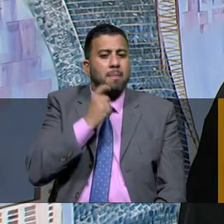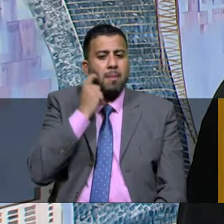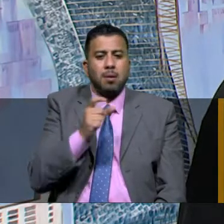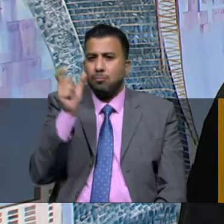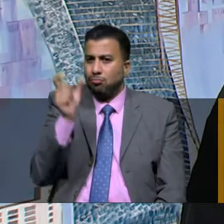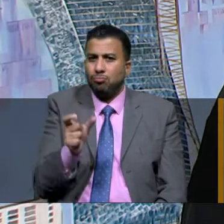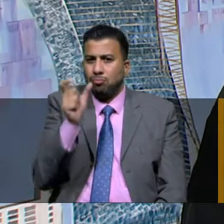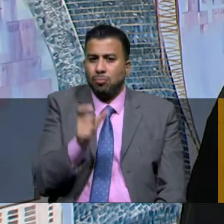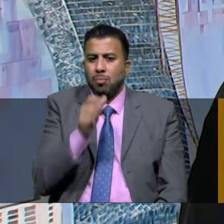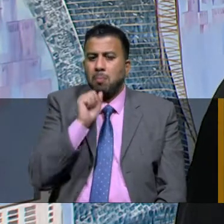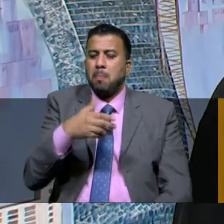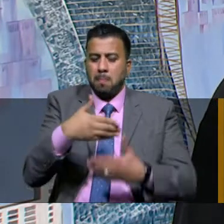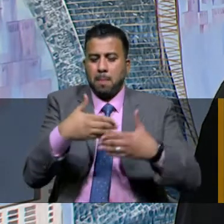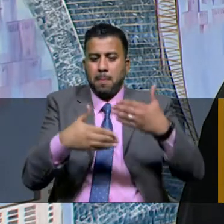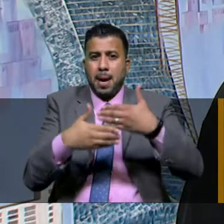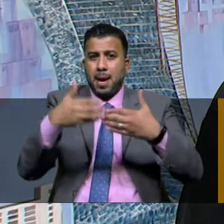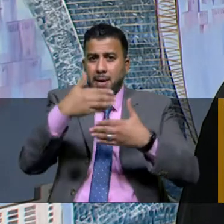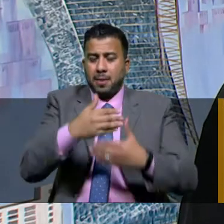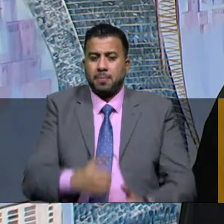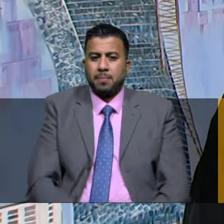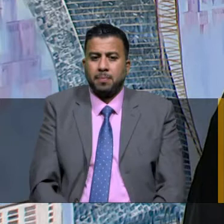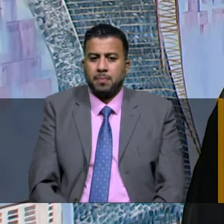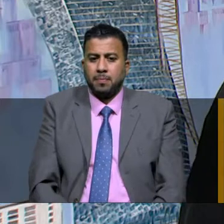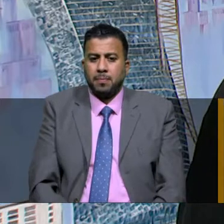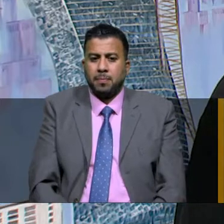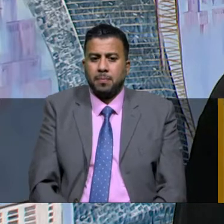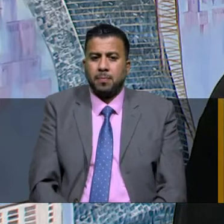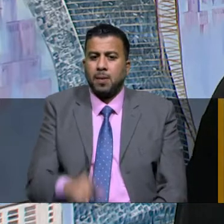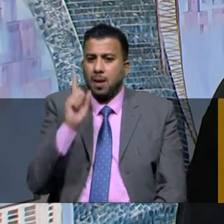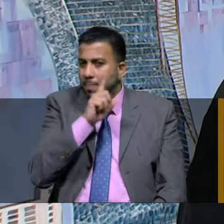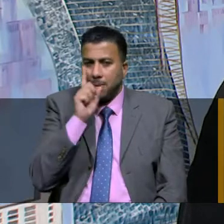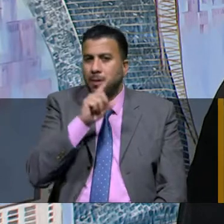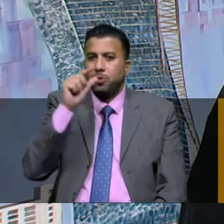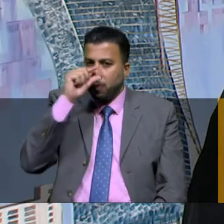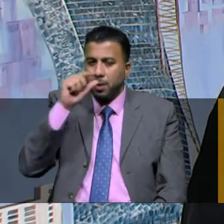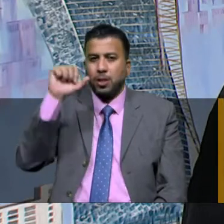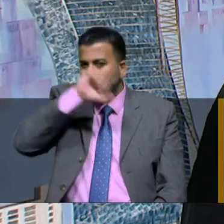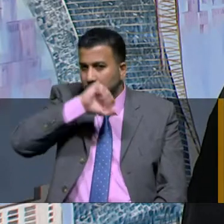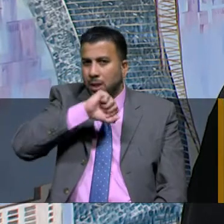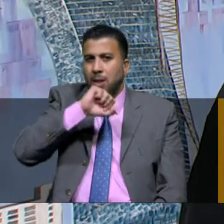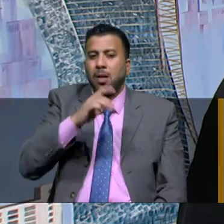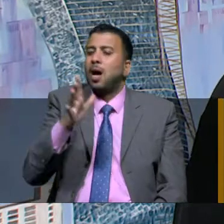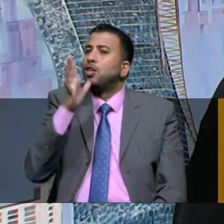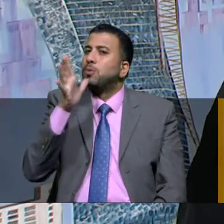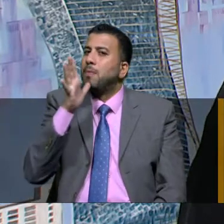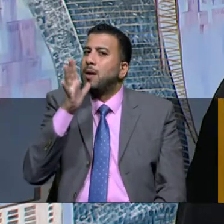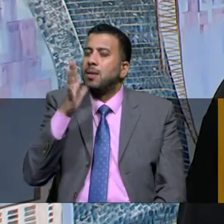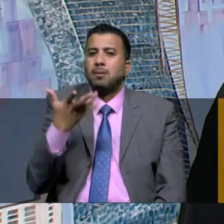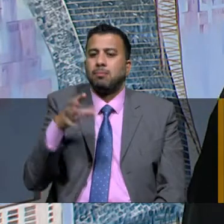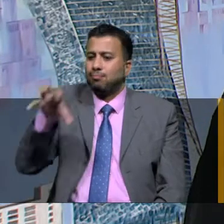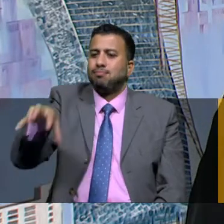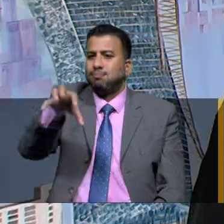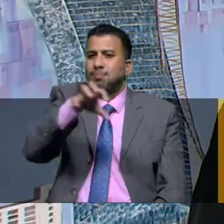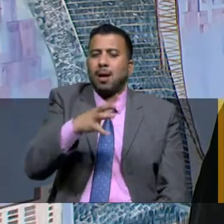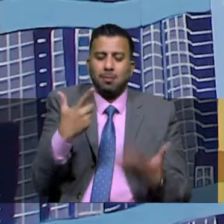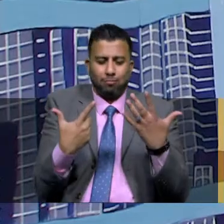هي المباني من إدبي وضبي والشارجة وعجمان وبقية